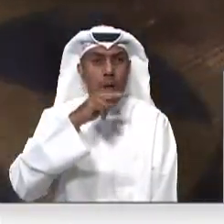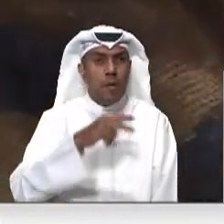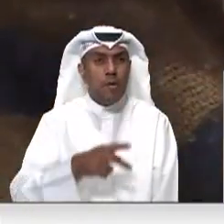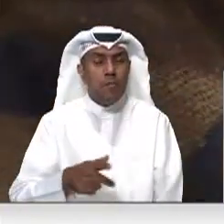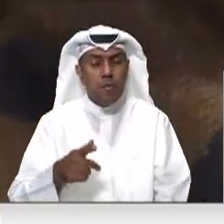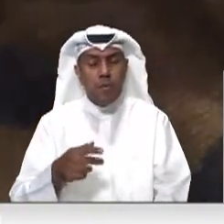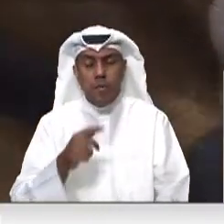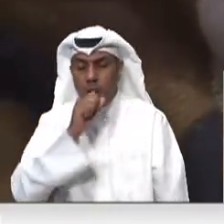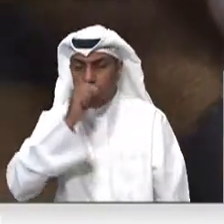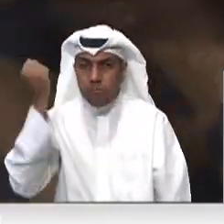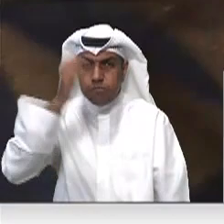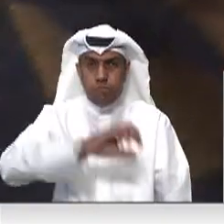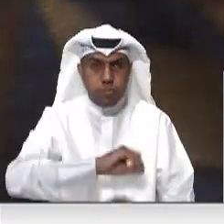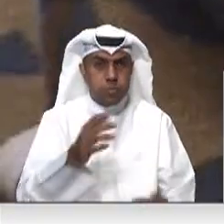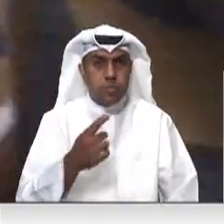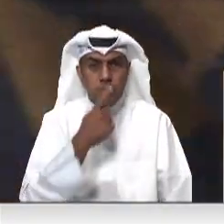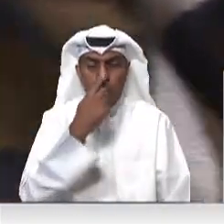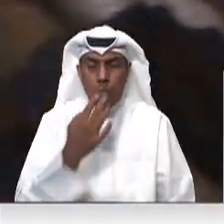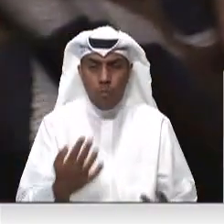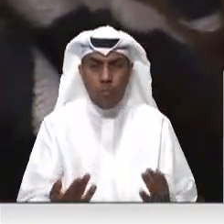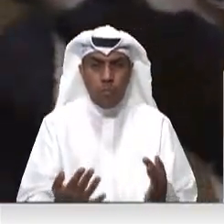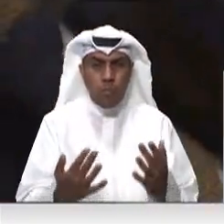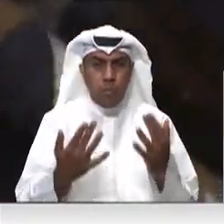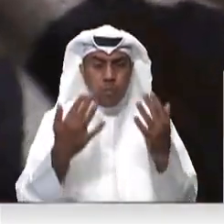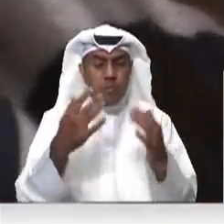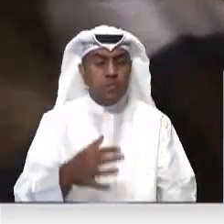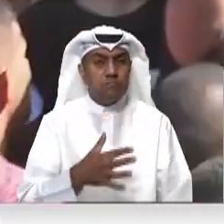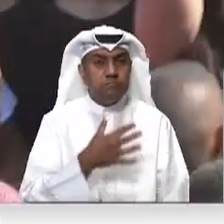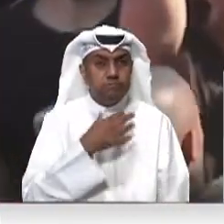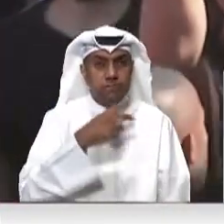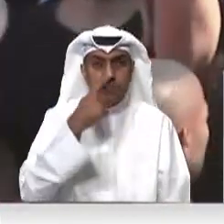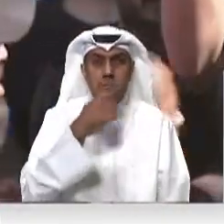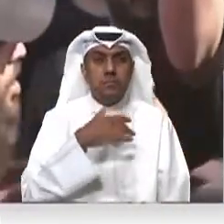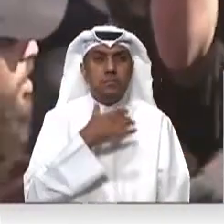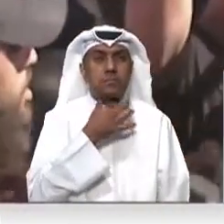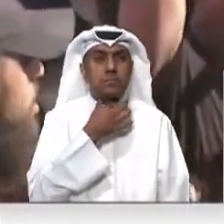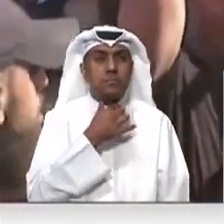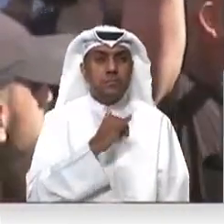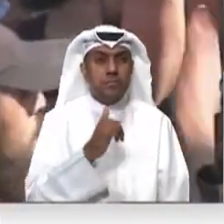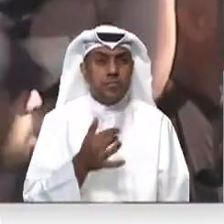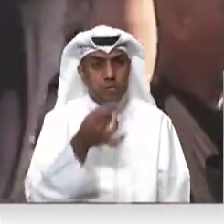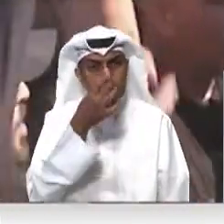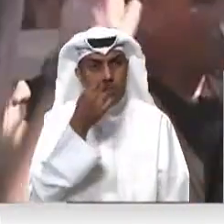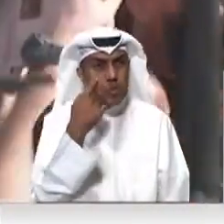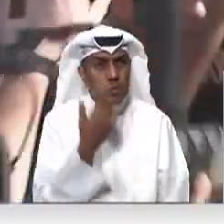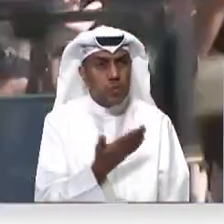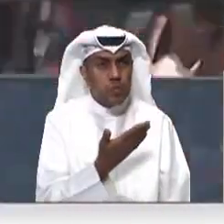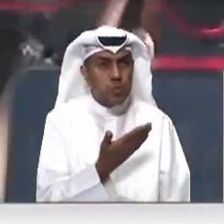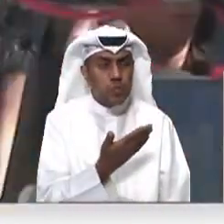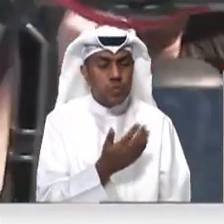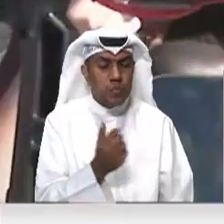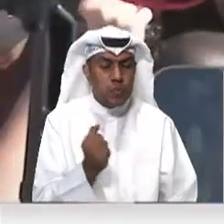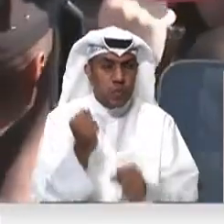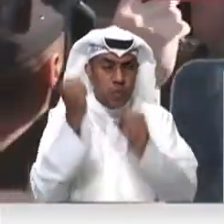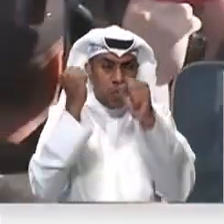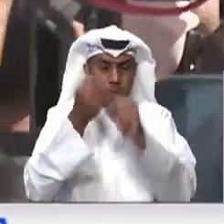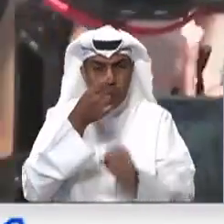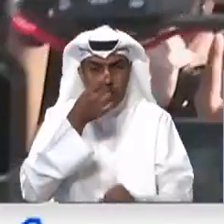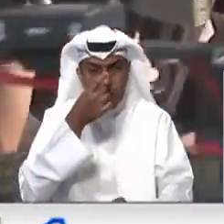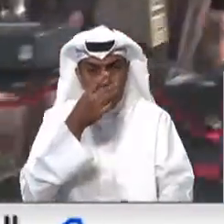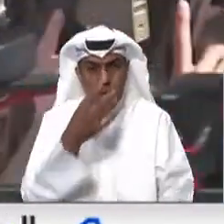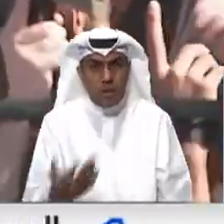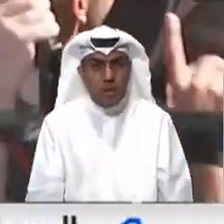المسيل للدموع، ما أدى لإصابة العشرات بحالات اختناق. ومنذ 7 من الشهر الجاري بلغ عدد شهداء الضفة